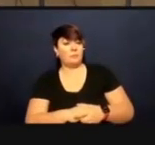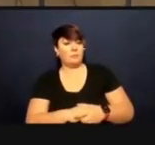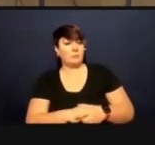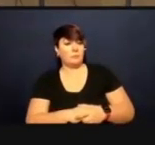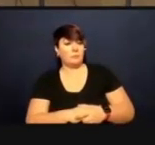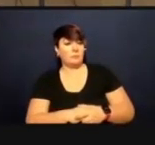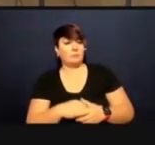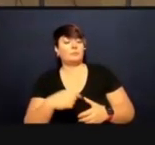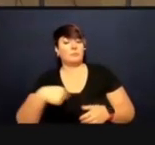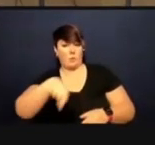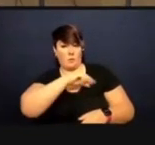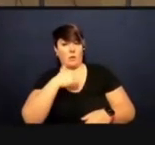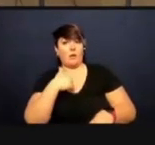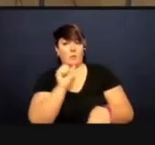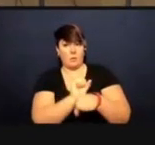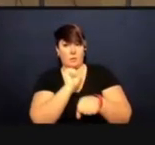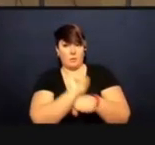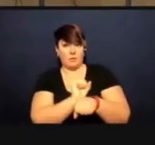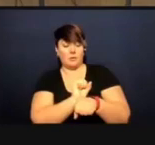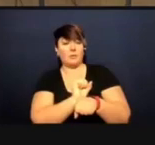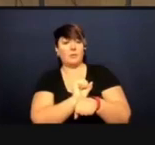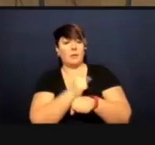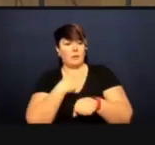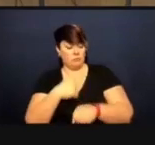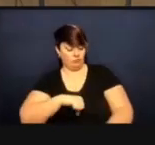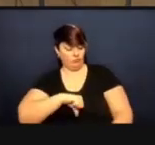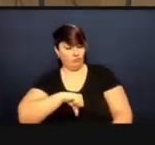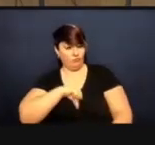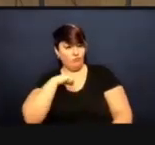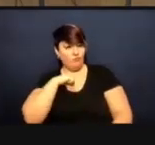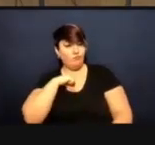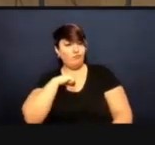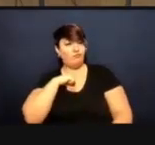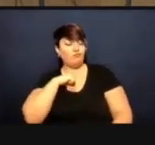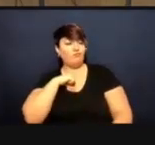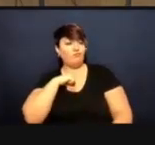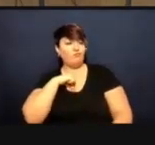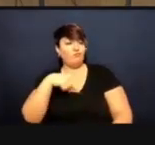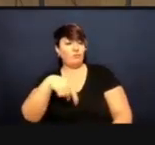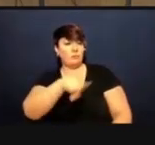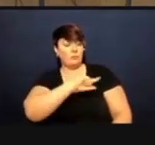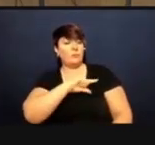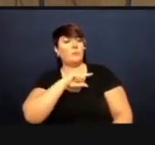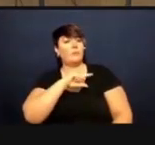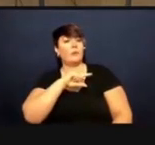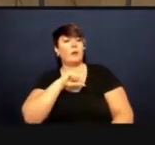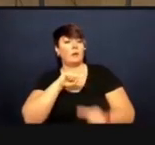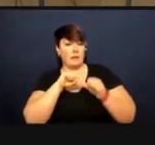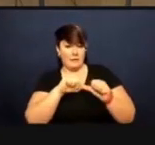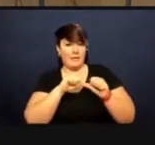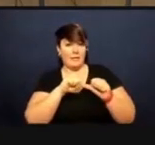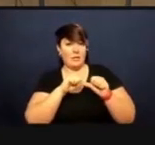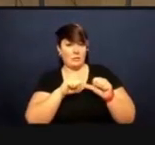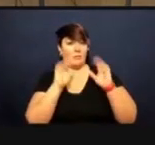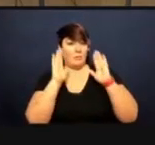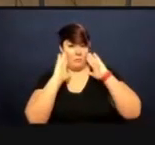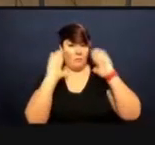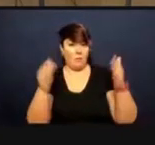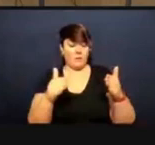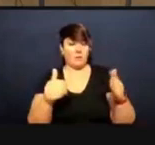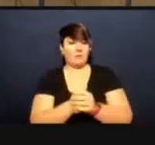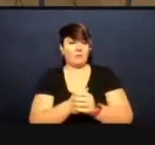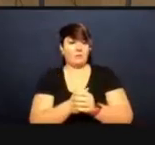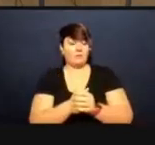kutoka kwa watu wananiuliza kuhusu kazi inavyoendelea. Kwa kweli bado tuna kazi nyingi ya